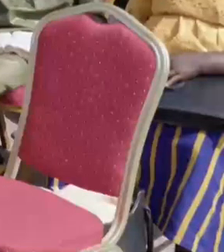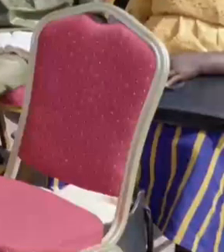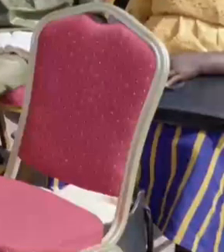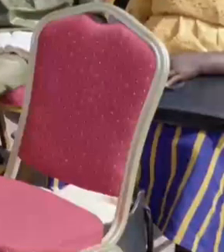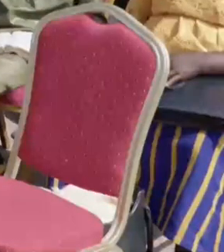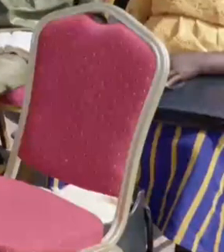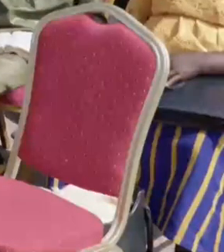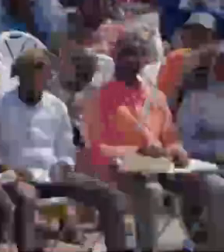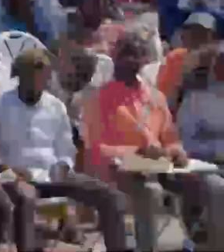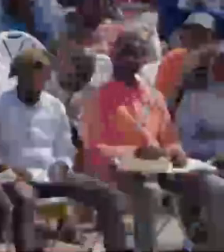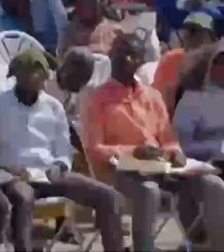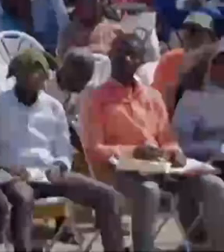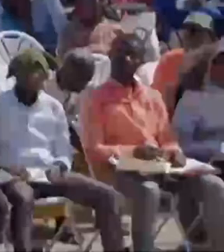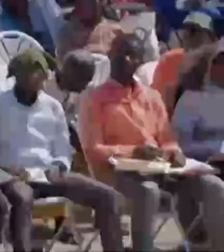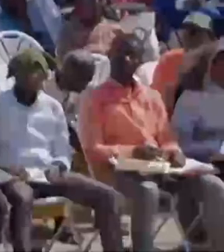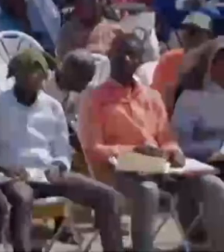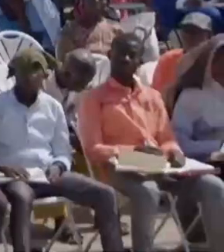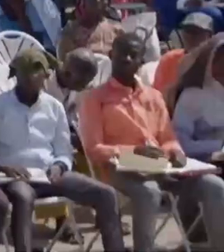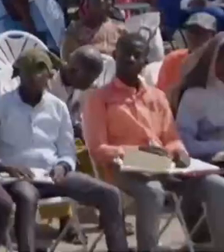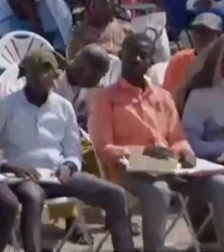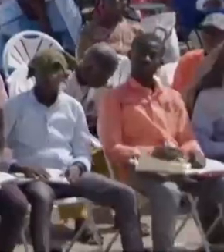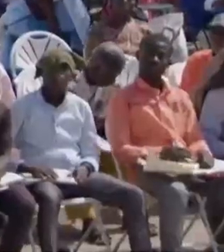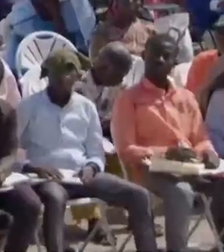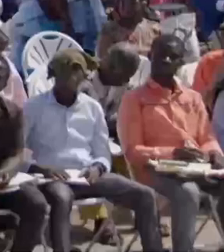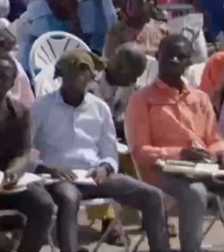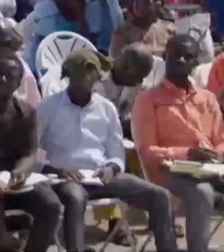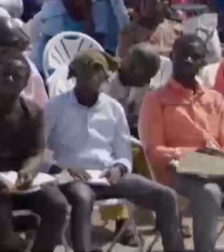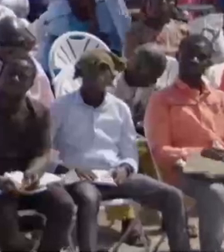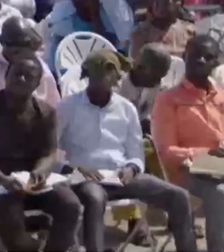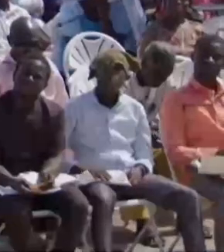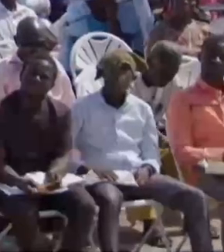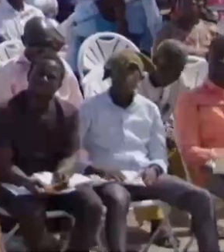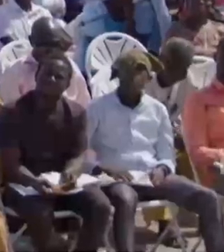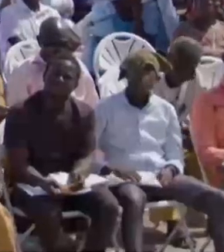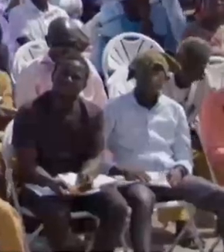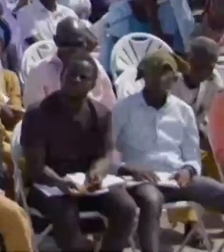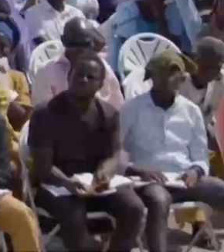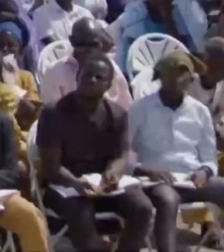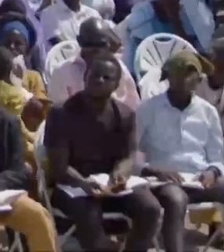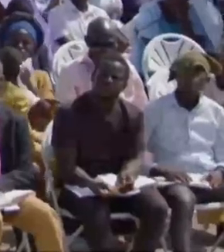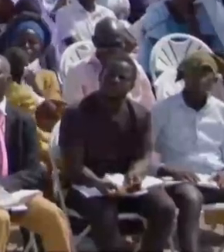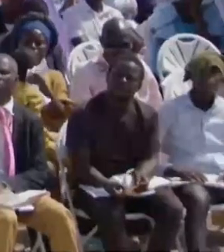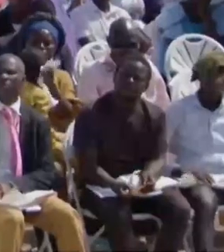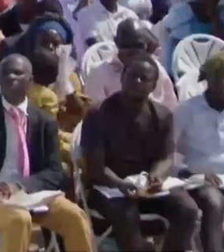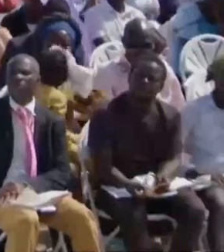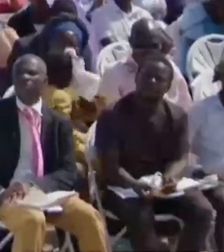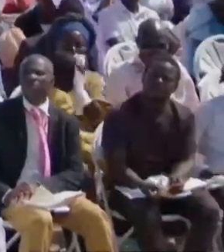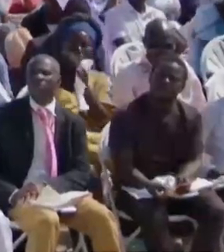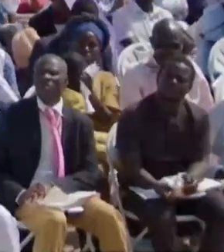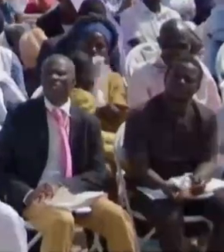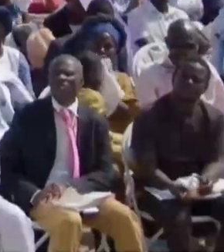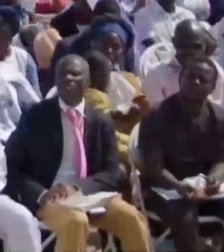bébé et qu'on l'a porté en Égypte. Mais pour le reste, jusqu'à sa crucifixion à Jérusalem, il est